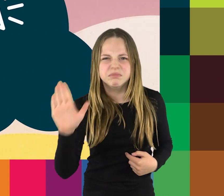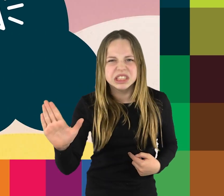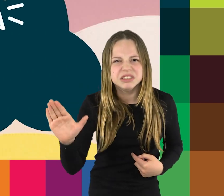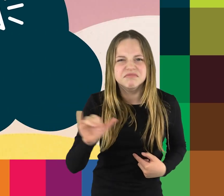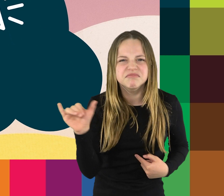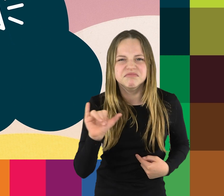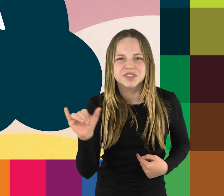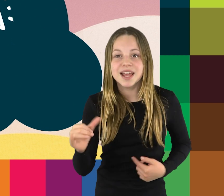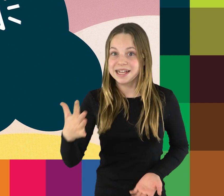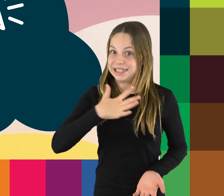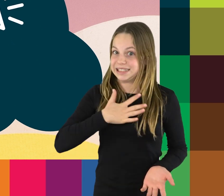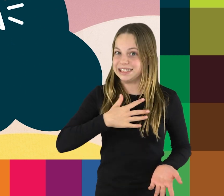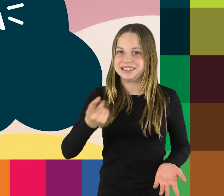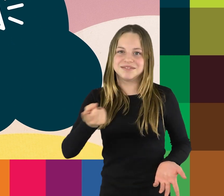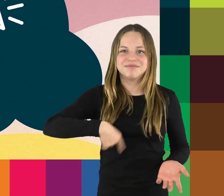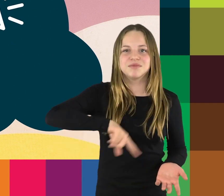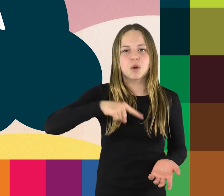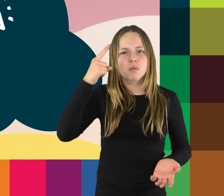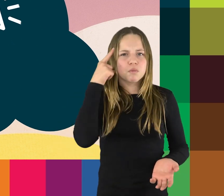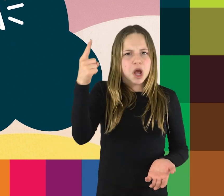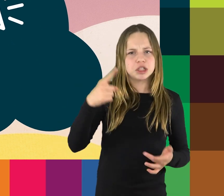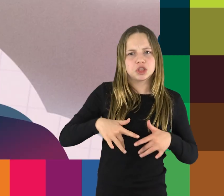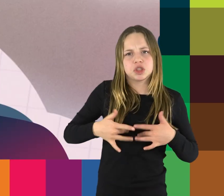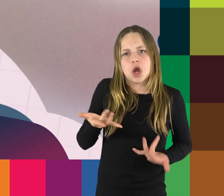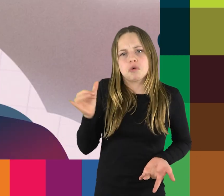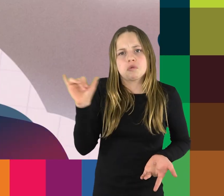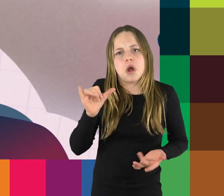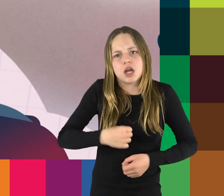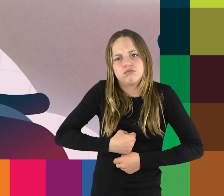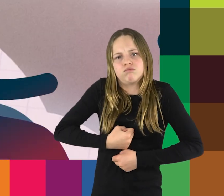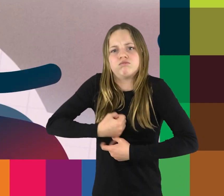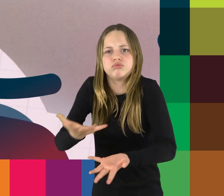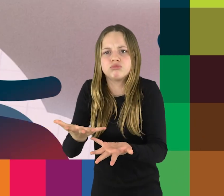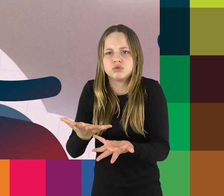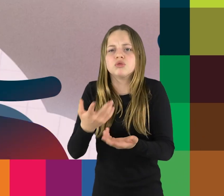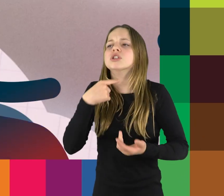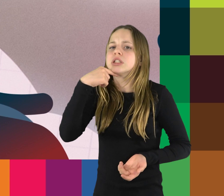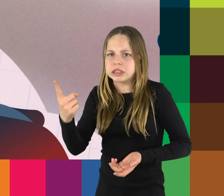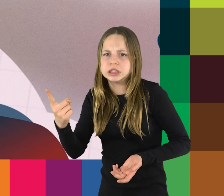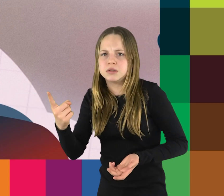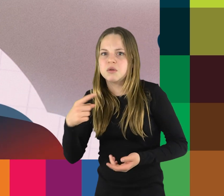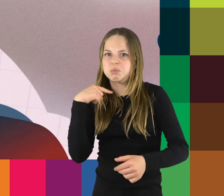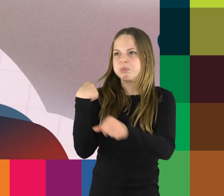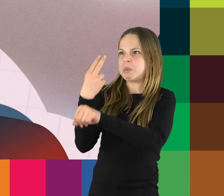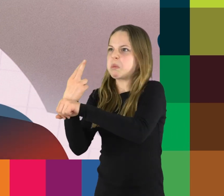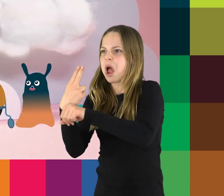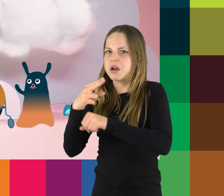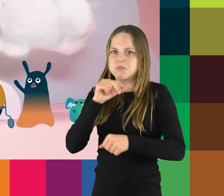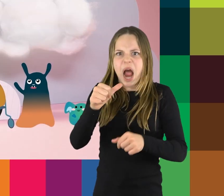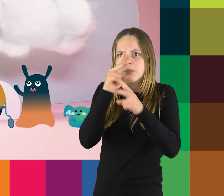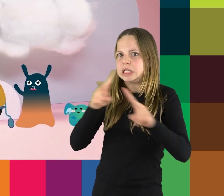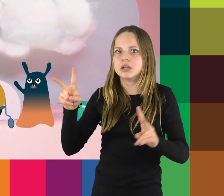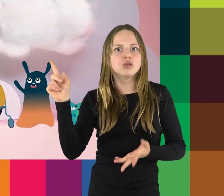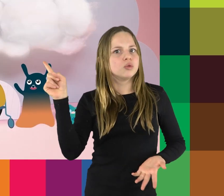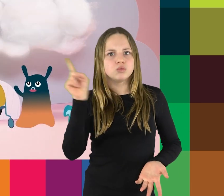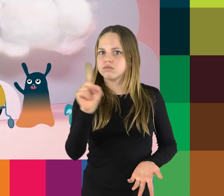a le droit de dire ce qu'on pense, mais sans être impoli et sans faire de mal aux autres. Oh,